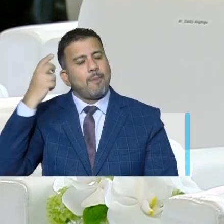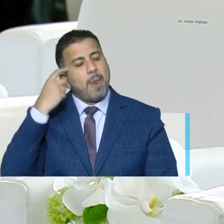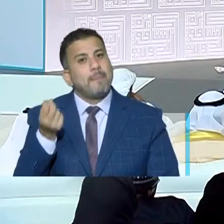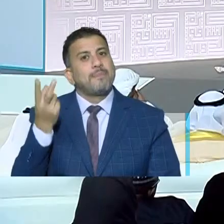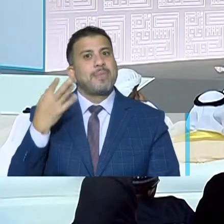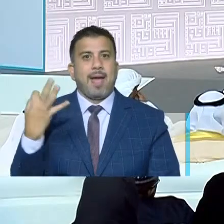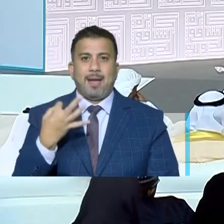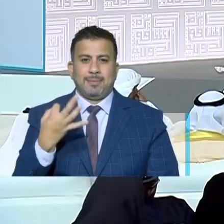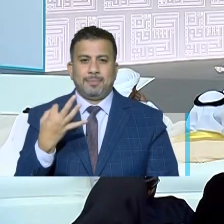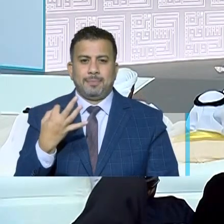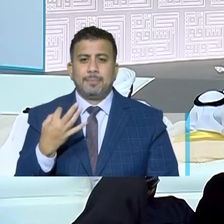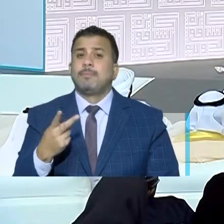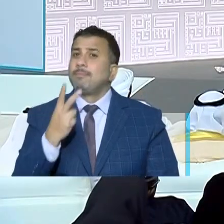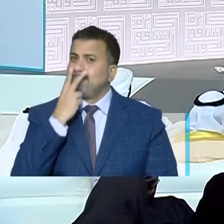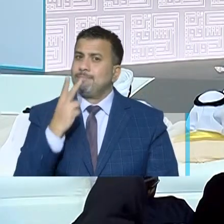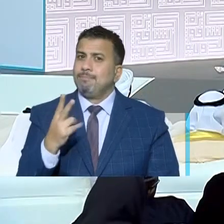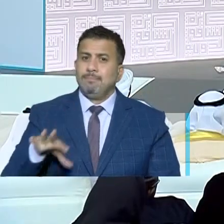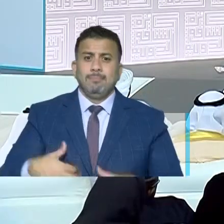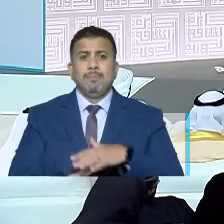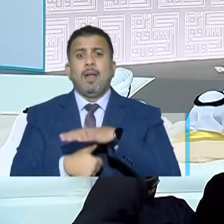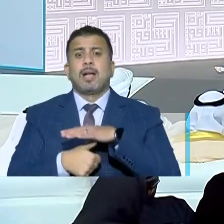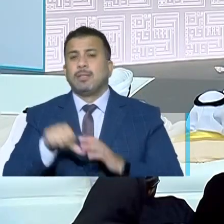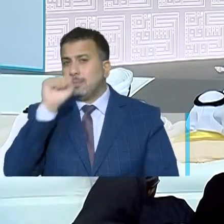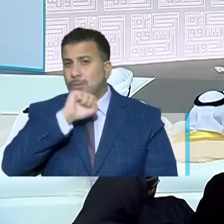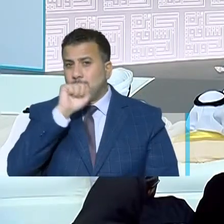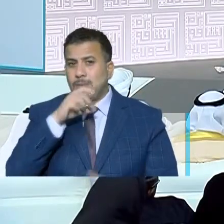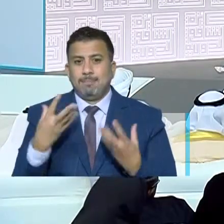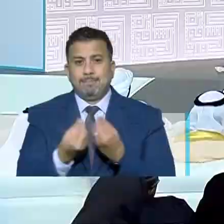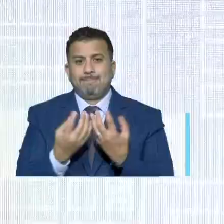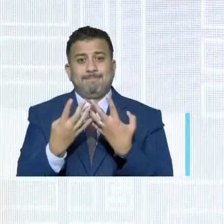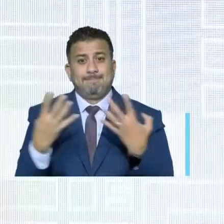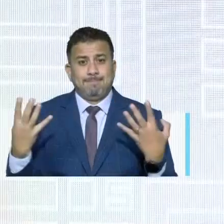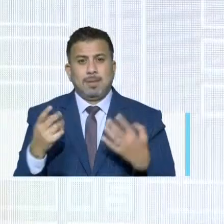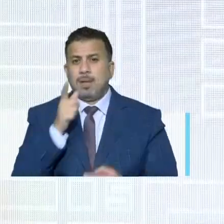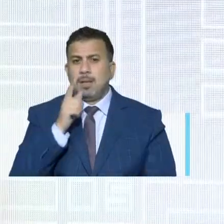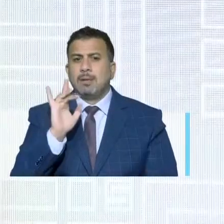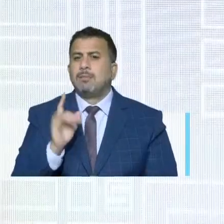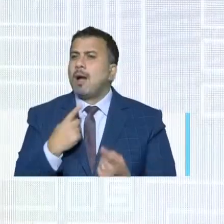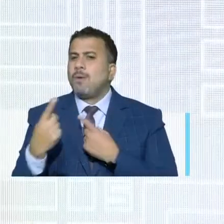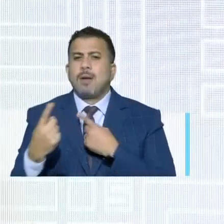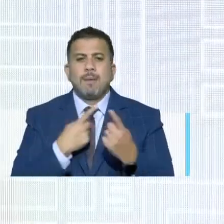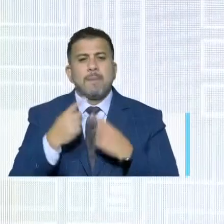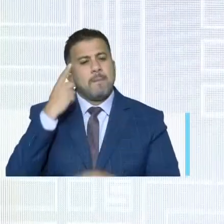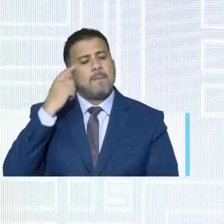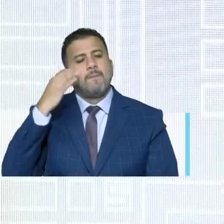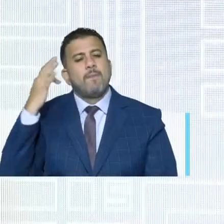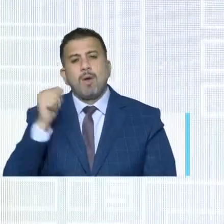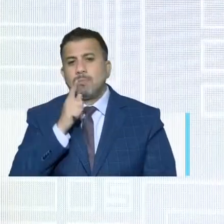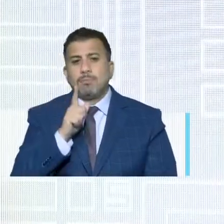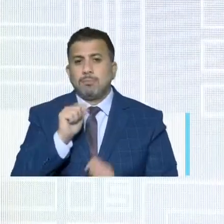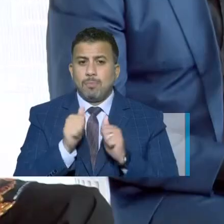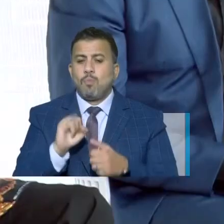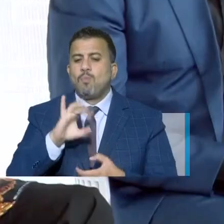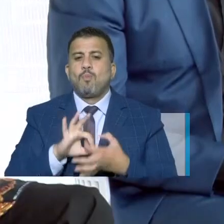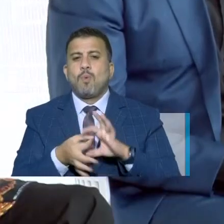وابداعا ثم شهد صاحب السمو حاكم الشارقه ايضا رفقه الساده الحضور جلسه نقاشيه ملهمه شارك فيها